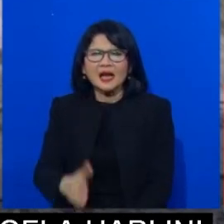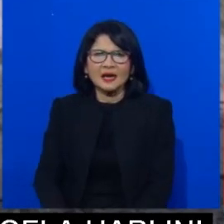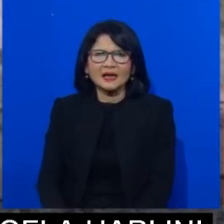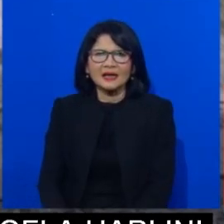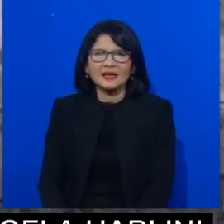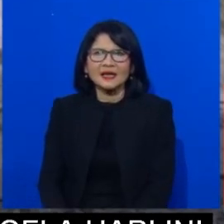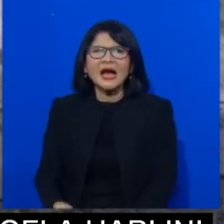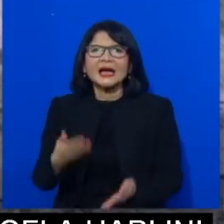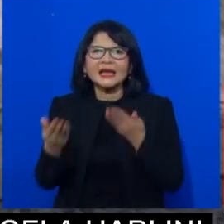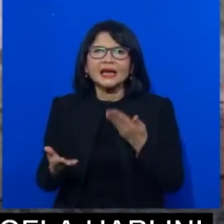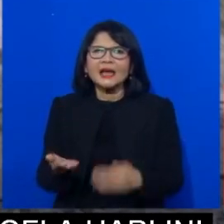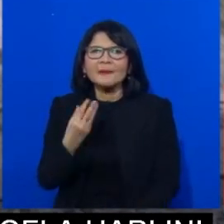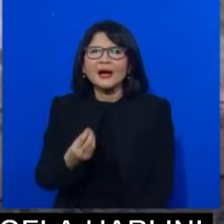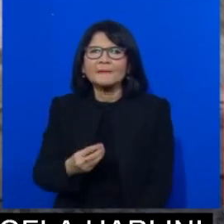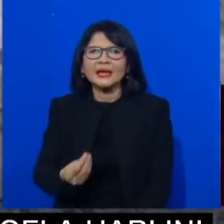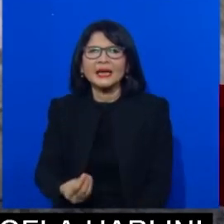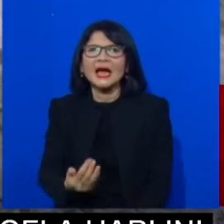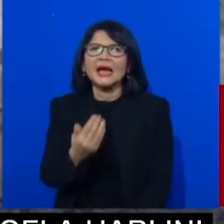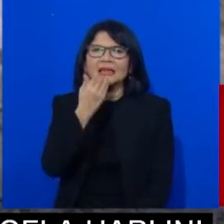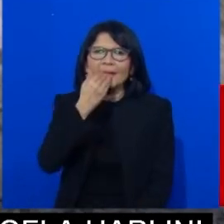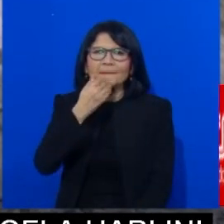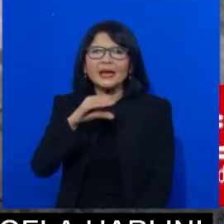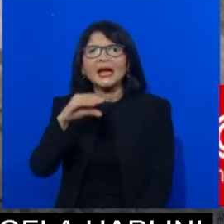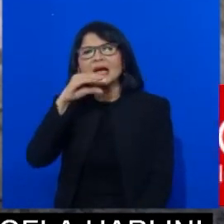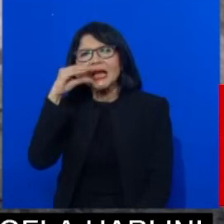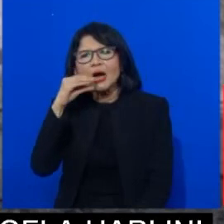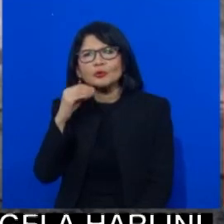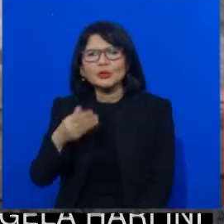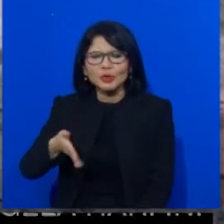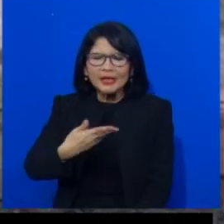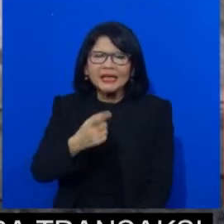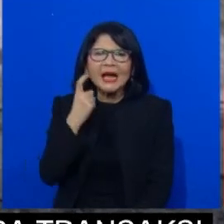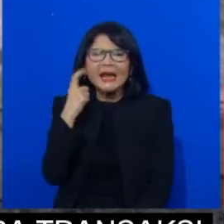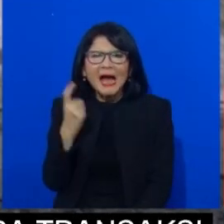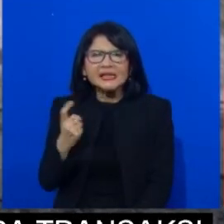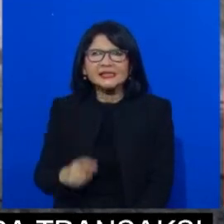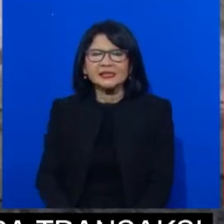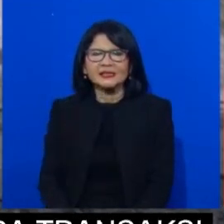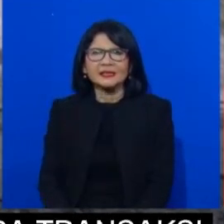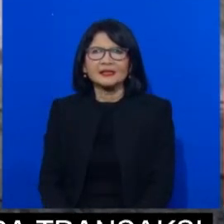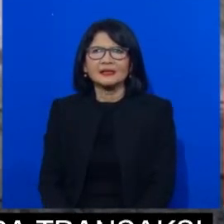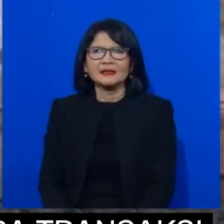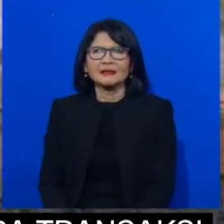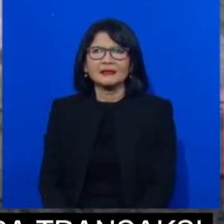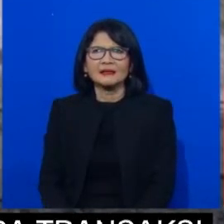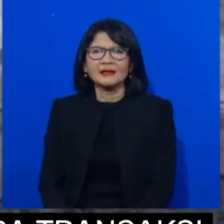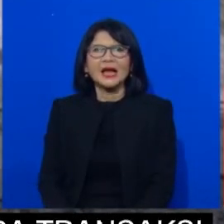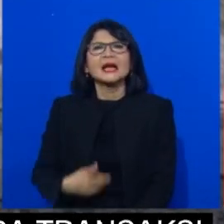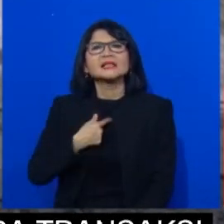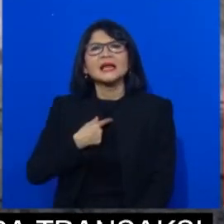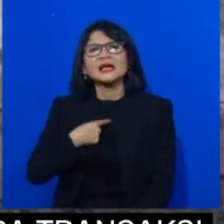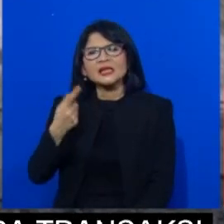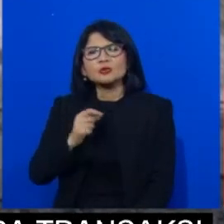makan sama tempe, tahu, ikan asin, ya udah. Ya kalau kita misalnya hura-hura beli apa-apa, mana buat